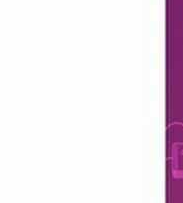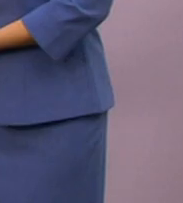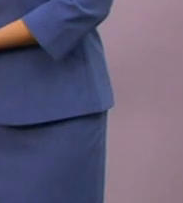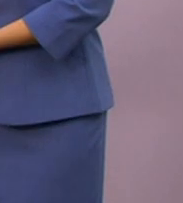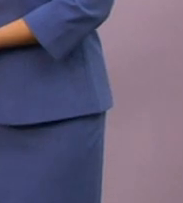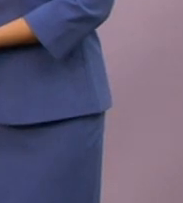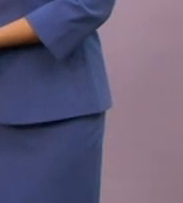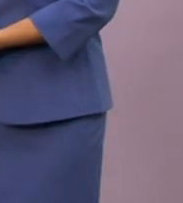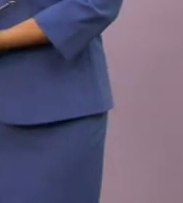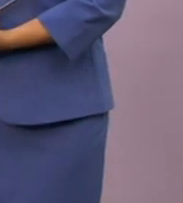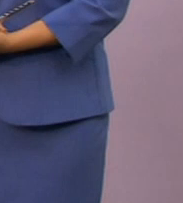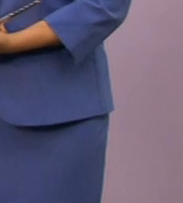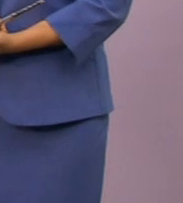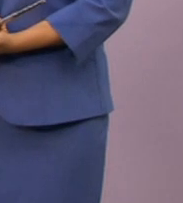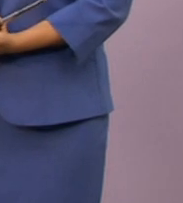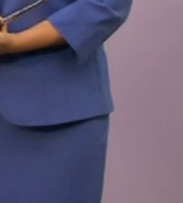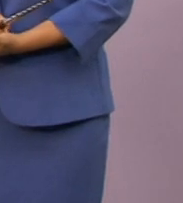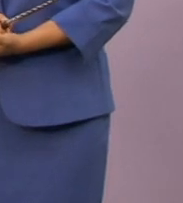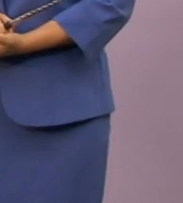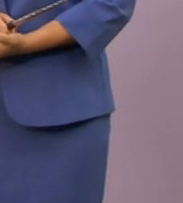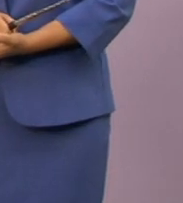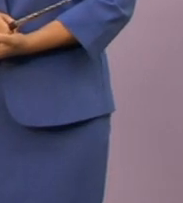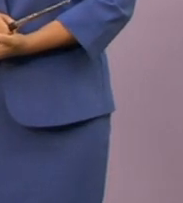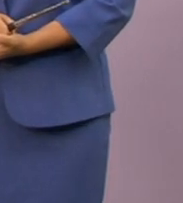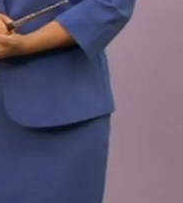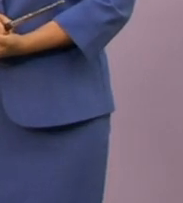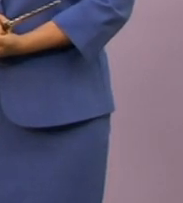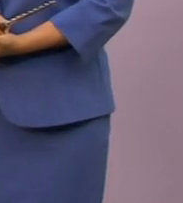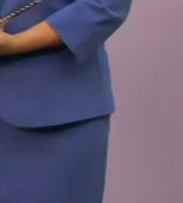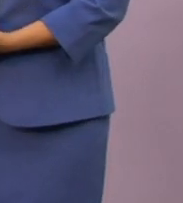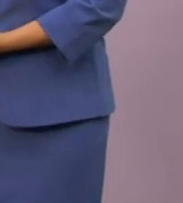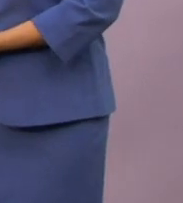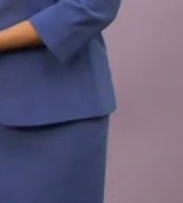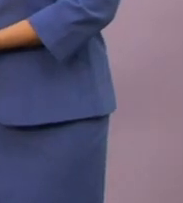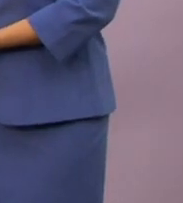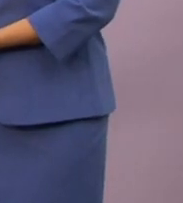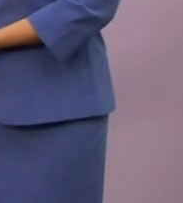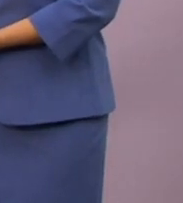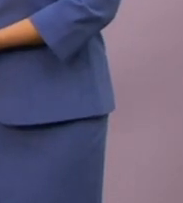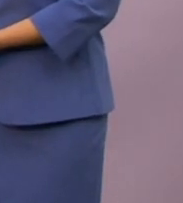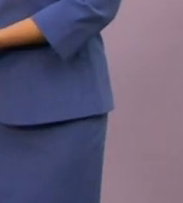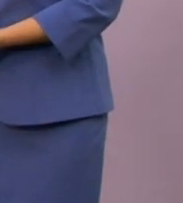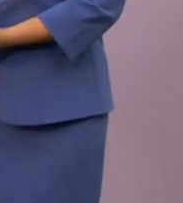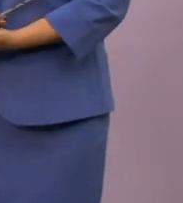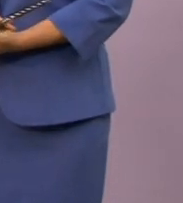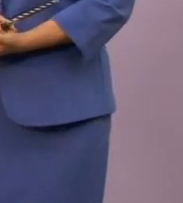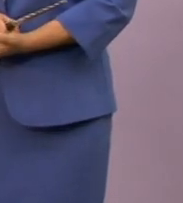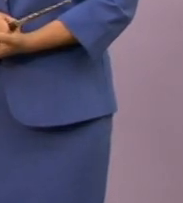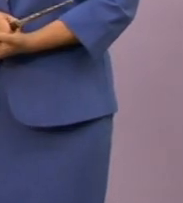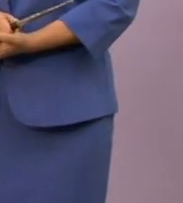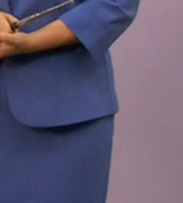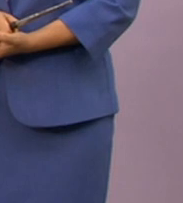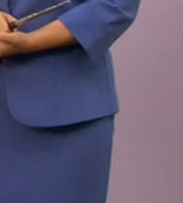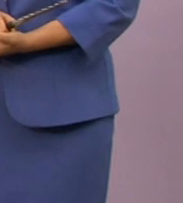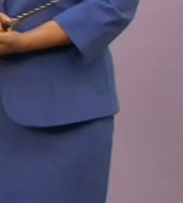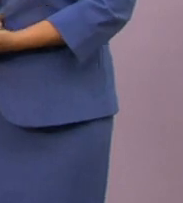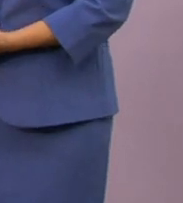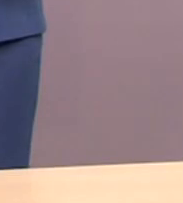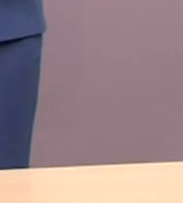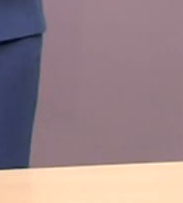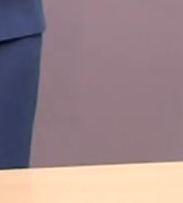танысасыңдар. 18 бен 9 сандарының бөліндісі 2-ге тең. 14 пен 2 сандарының бөліндісі